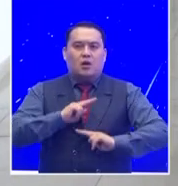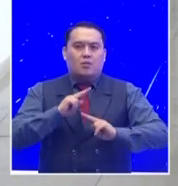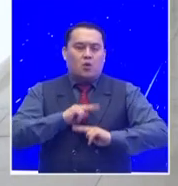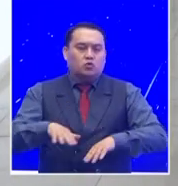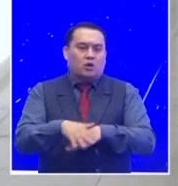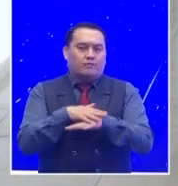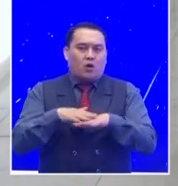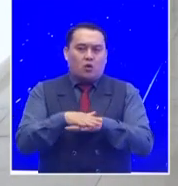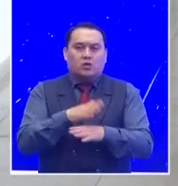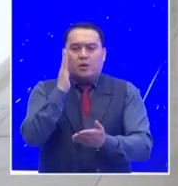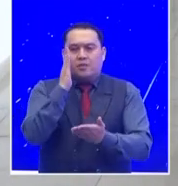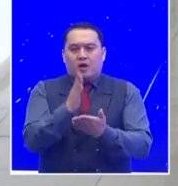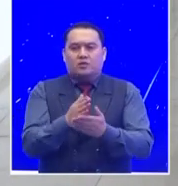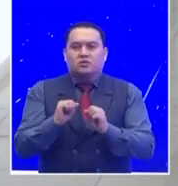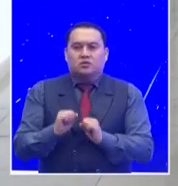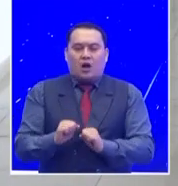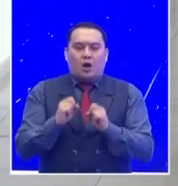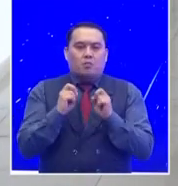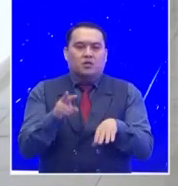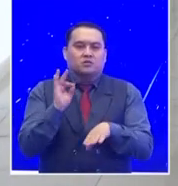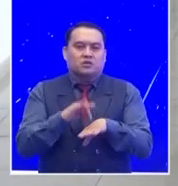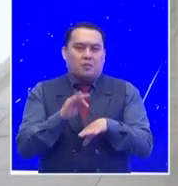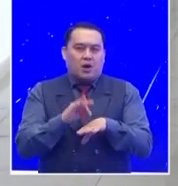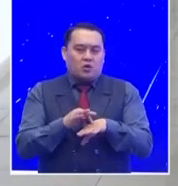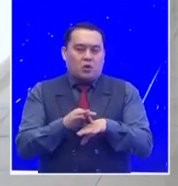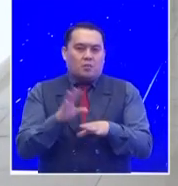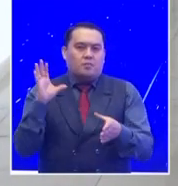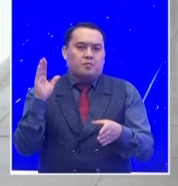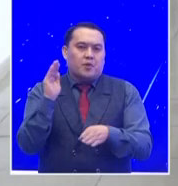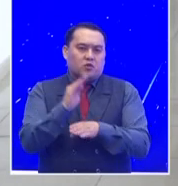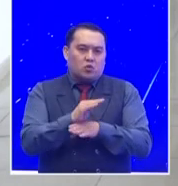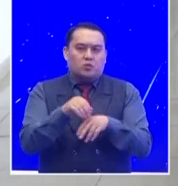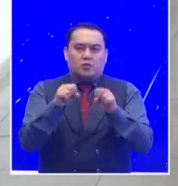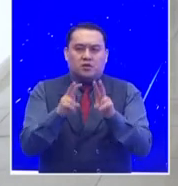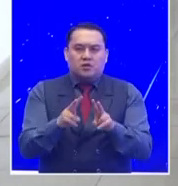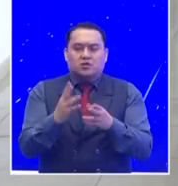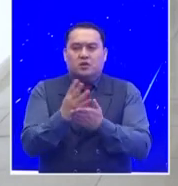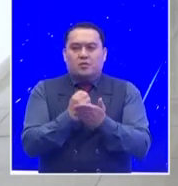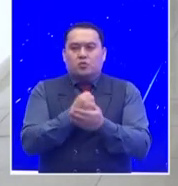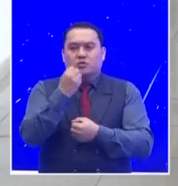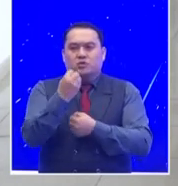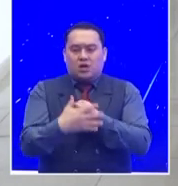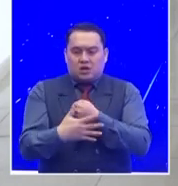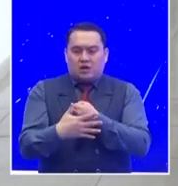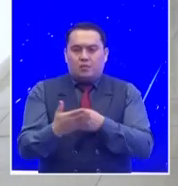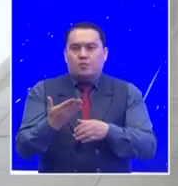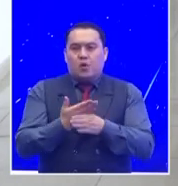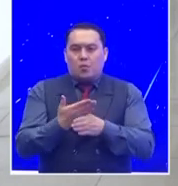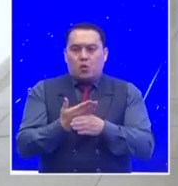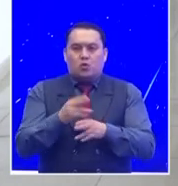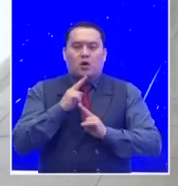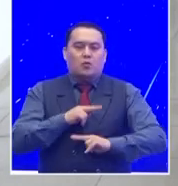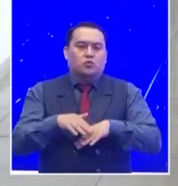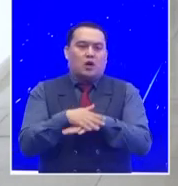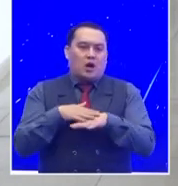гражданского населения, направленные на защиту от опасного заболевания. К ним подключены медработники, специалисты ресурсных центров, а также волонтеры, работающие с